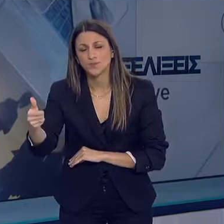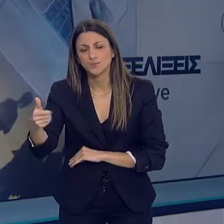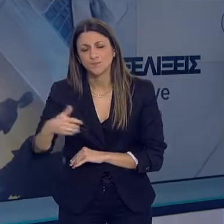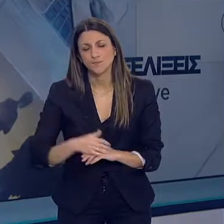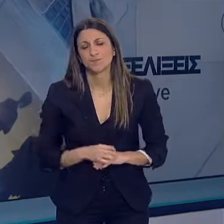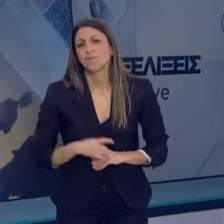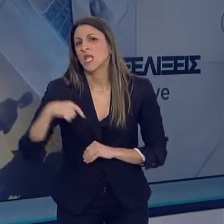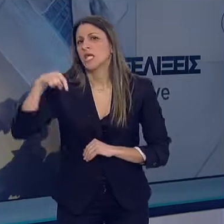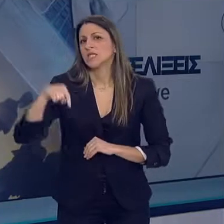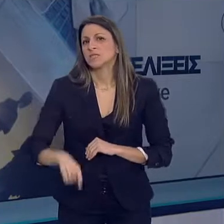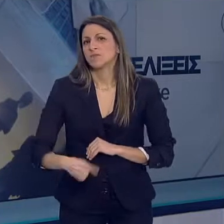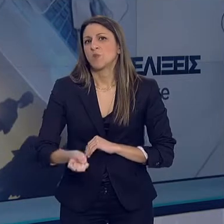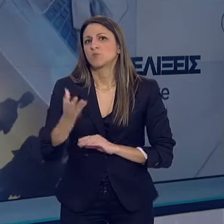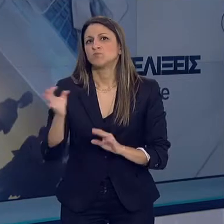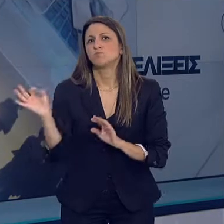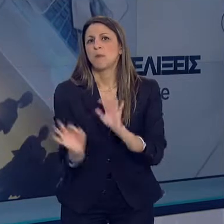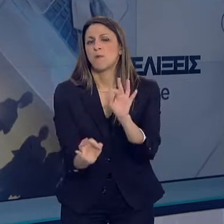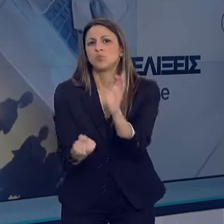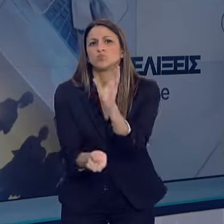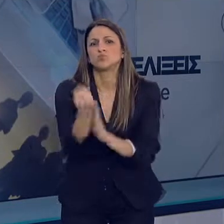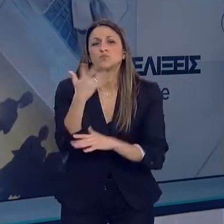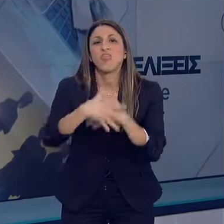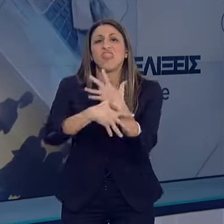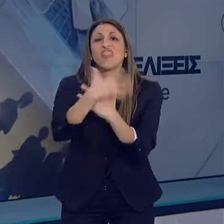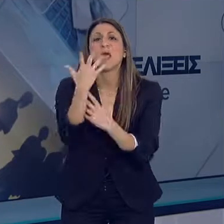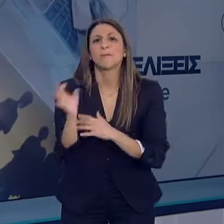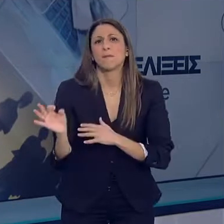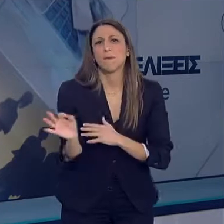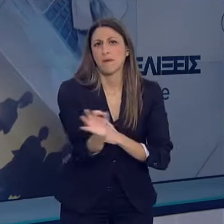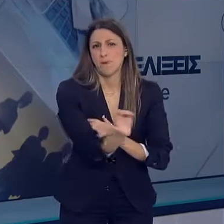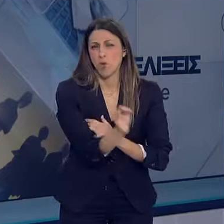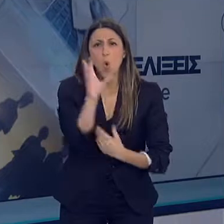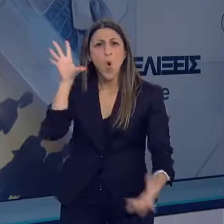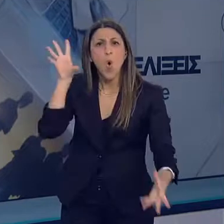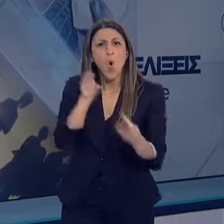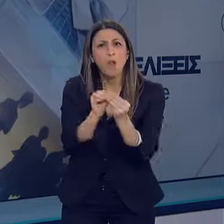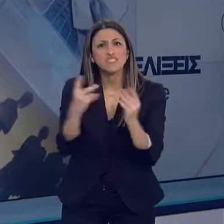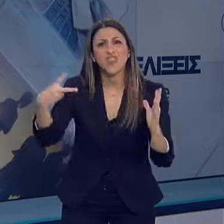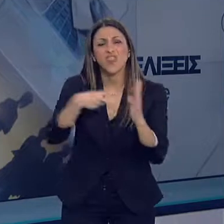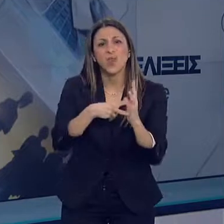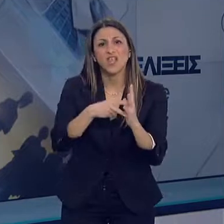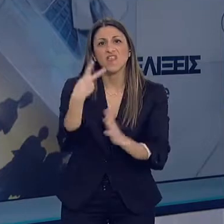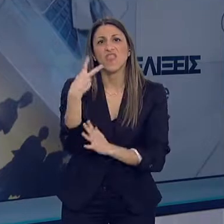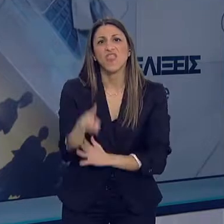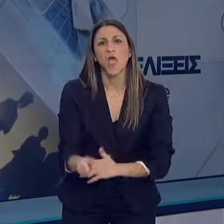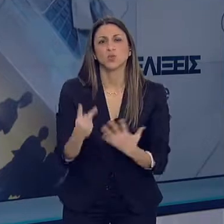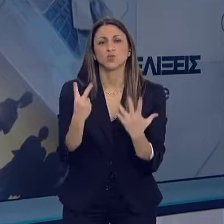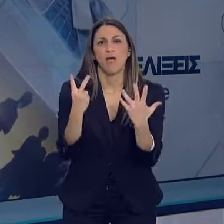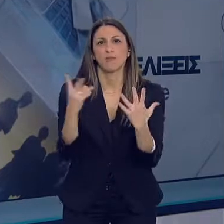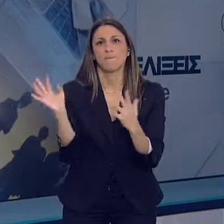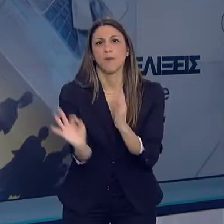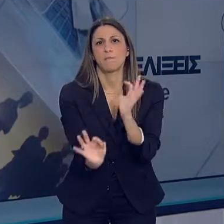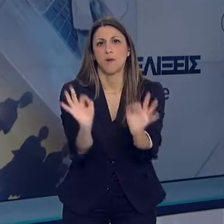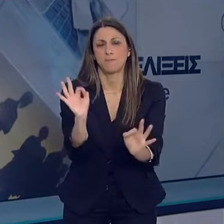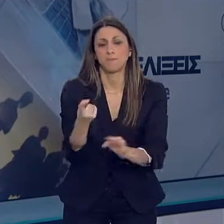Σήμερα ανακοινώνουμε 15 νέα κρούσματα του νέου ιού στη χώρα. Ο συνολικός αριθμός των κρουσμάτων είναι 2.207.